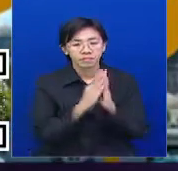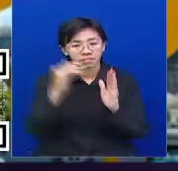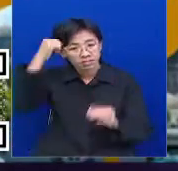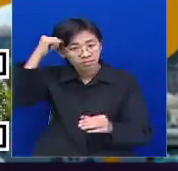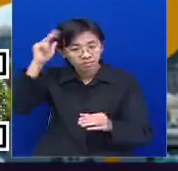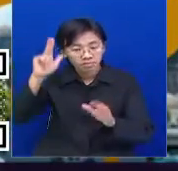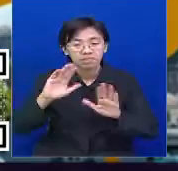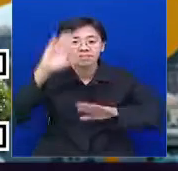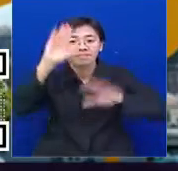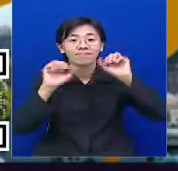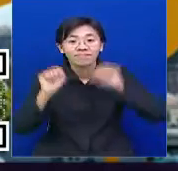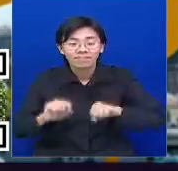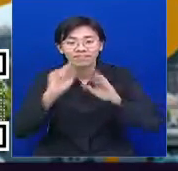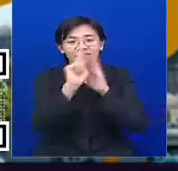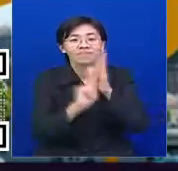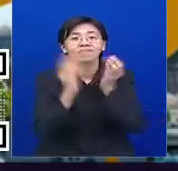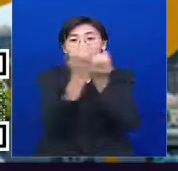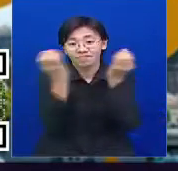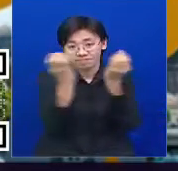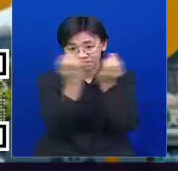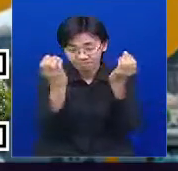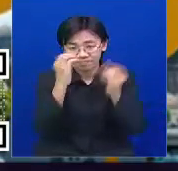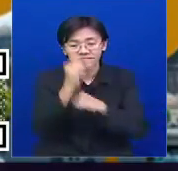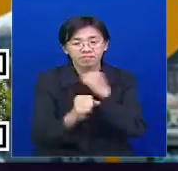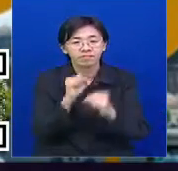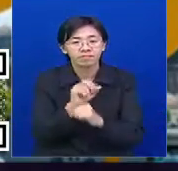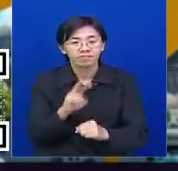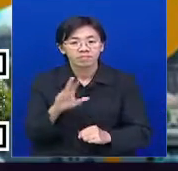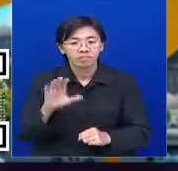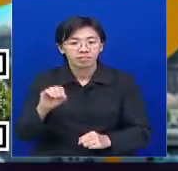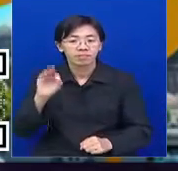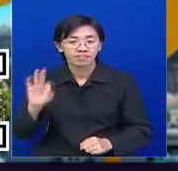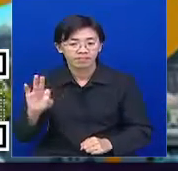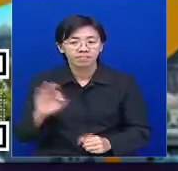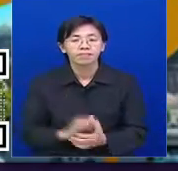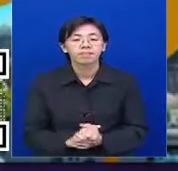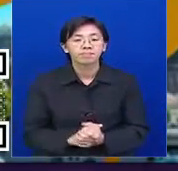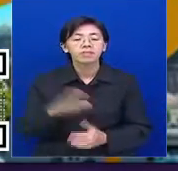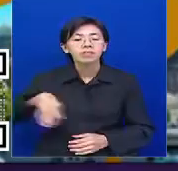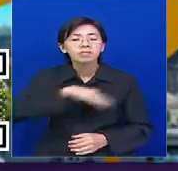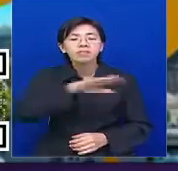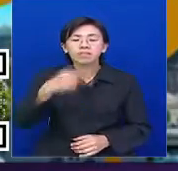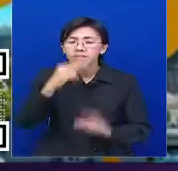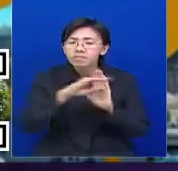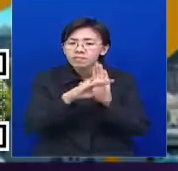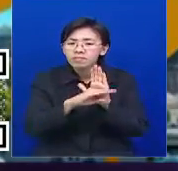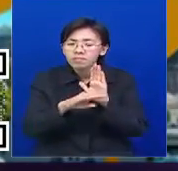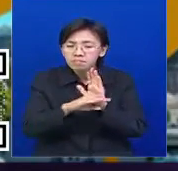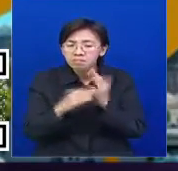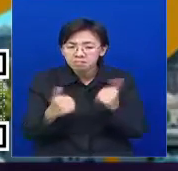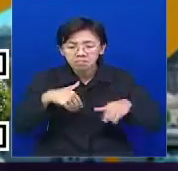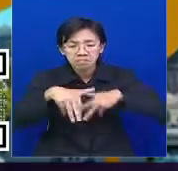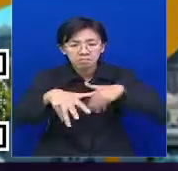เสียงประชามติร่างรัฐธรรมนูญ2559เราไปดูเรื่องของปากท้องประชาช